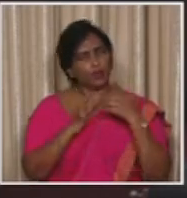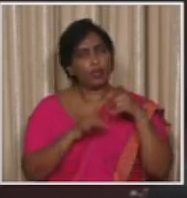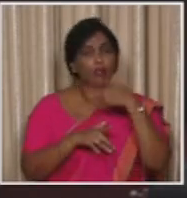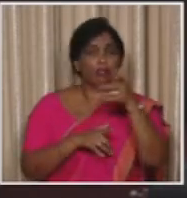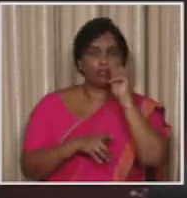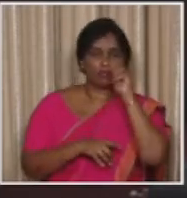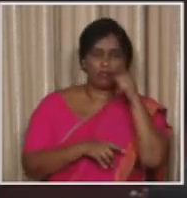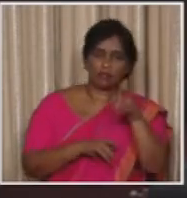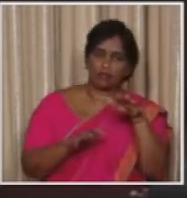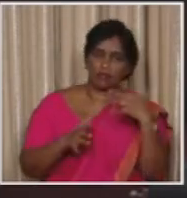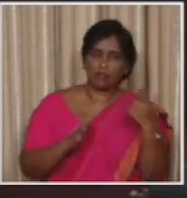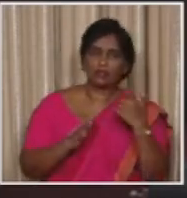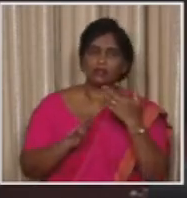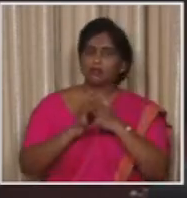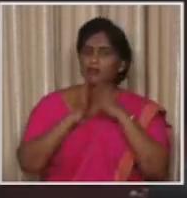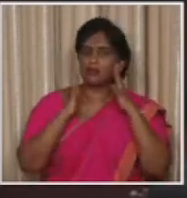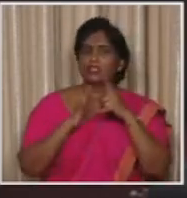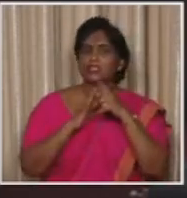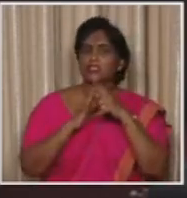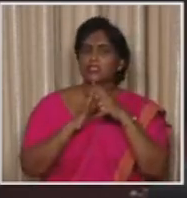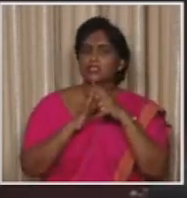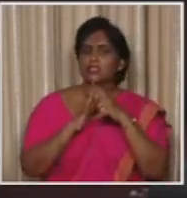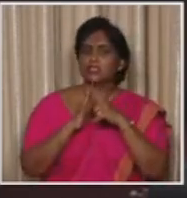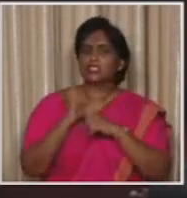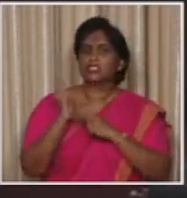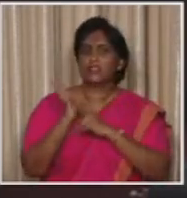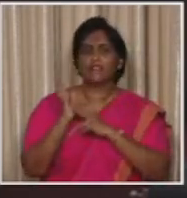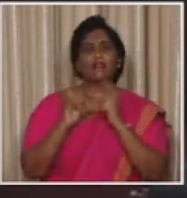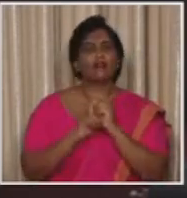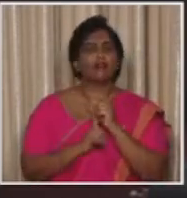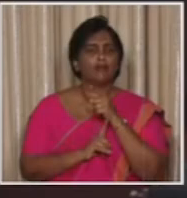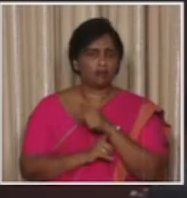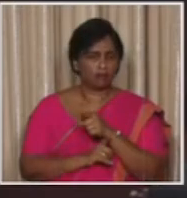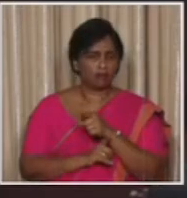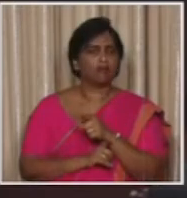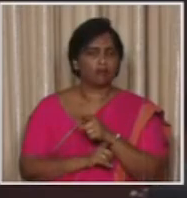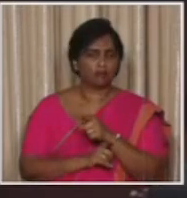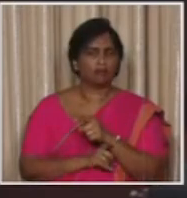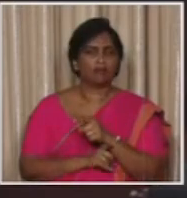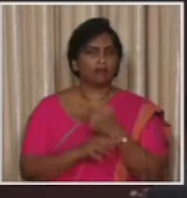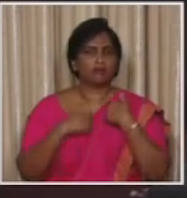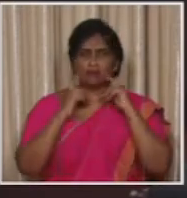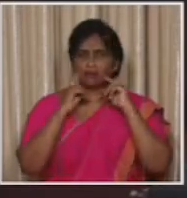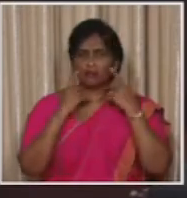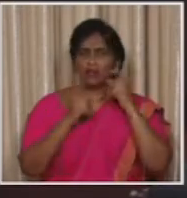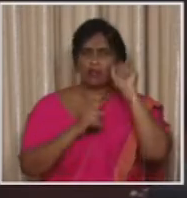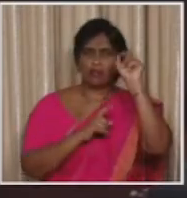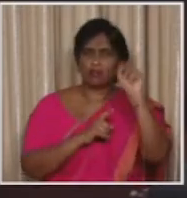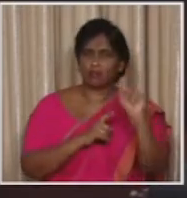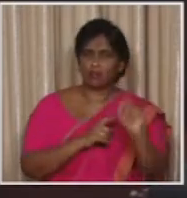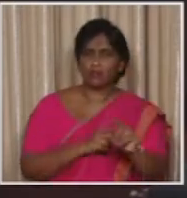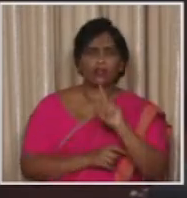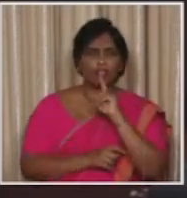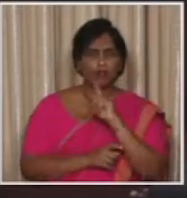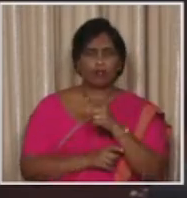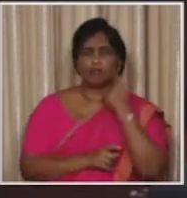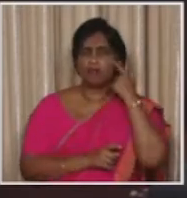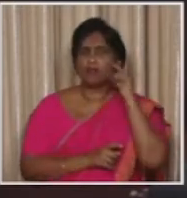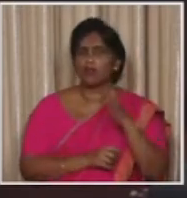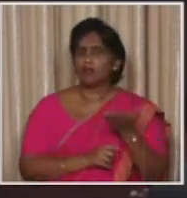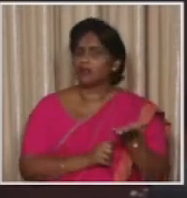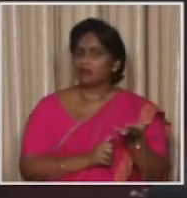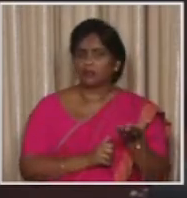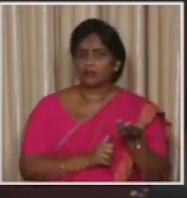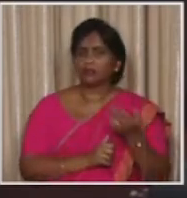වුණා එහෙම නැත්නම් බොහෝ වෙලාවට ජනතා විමුක්ති පෙරමුණ තමයි ඇවිල්ලා තියෙන්නේ. ඉතින් මන් දන්නේ නැහැ මේ නම් කියවීමේ පරමාර්ථය මොකද්ද කියලා. ඉතින්